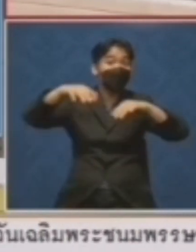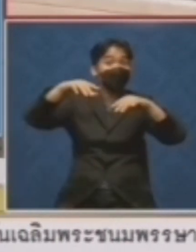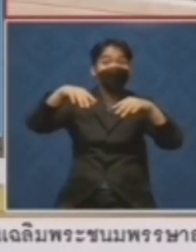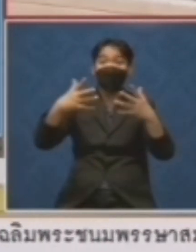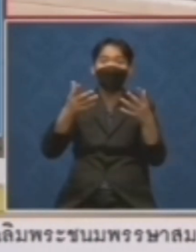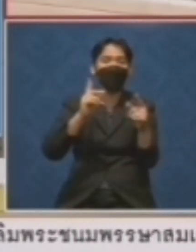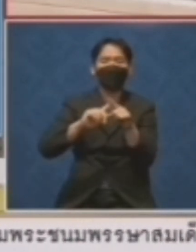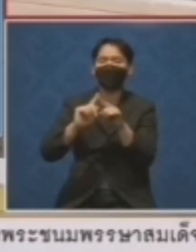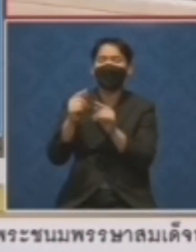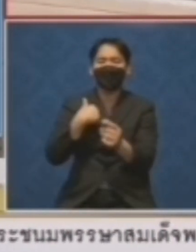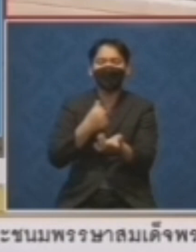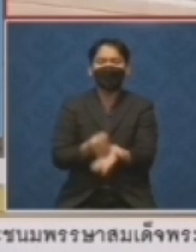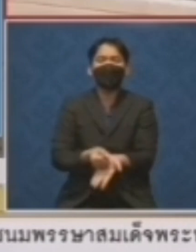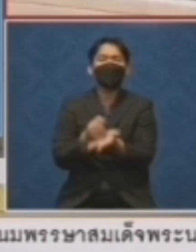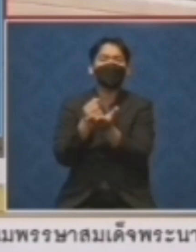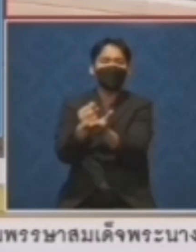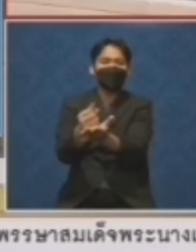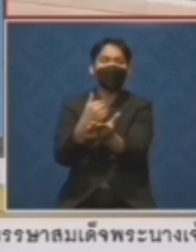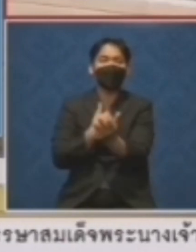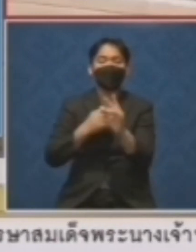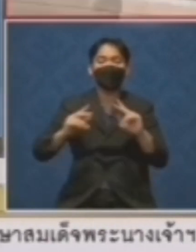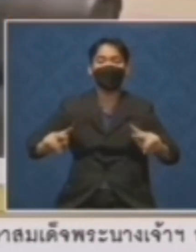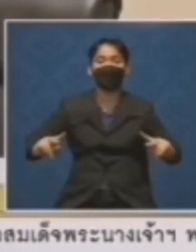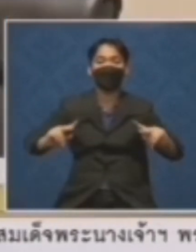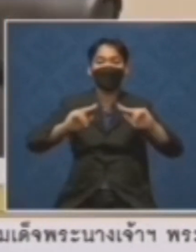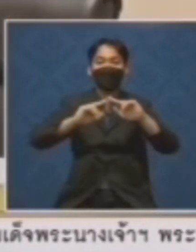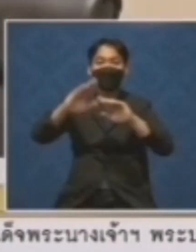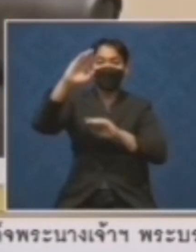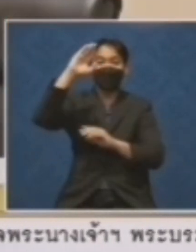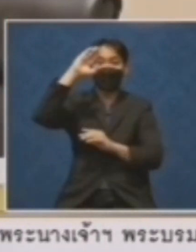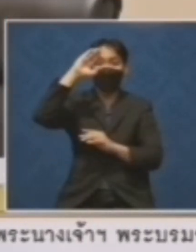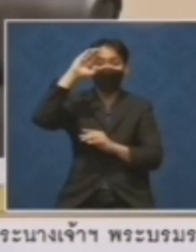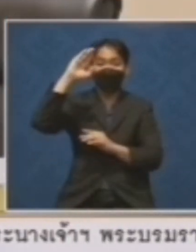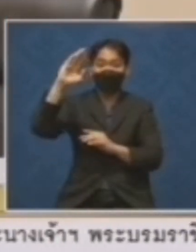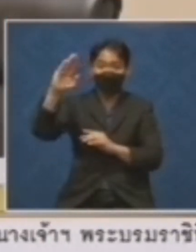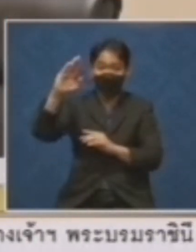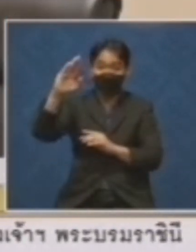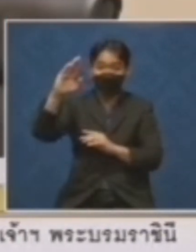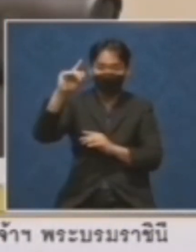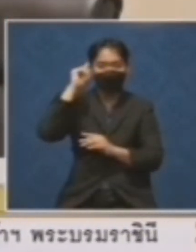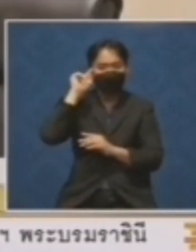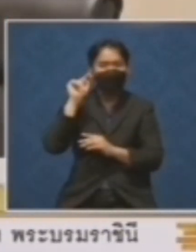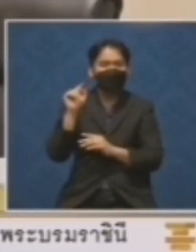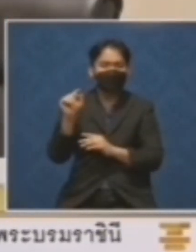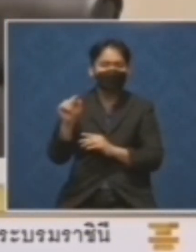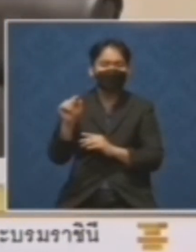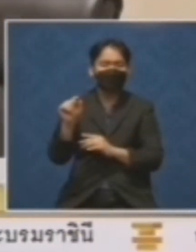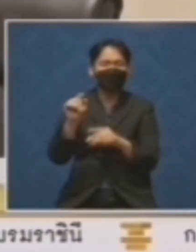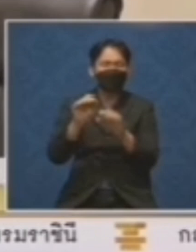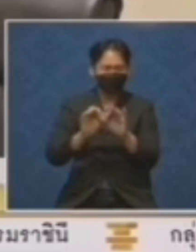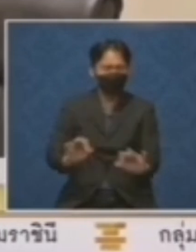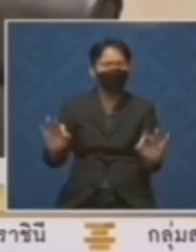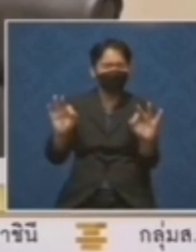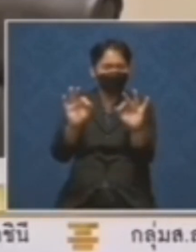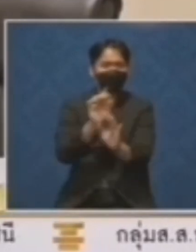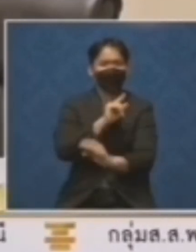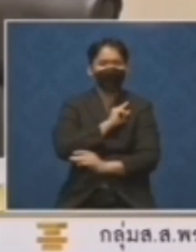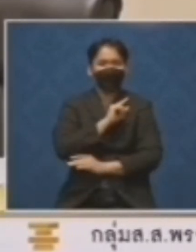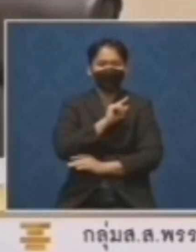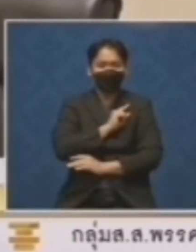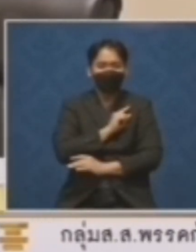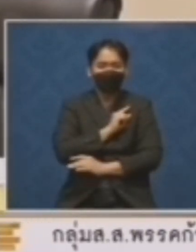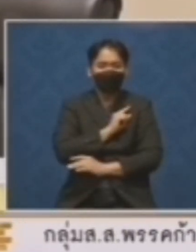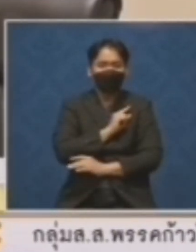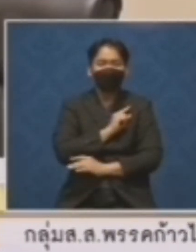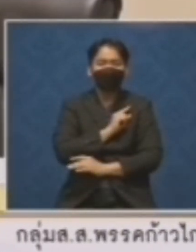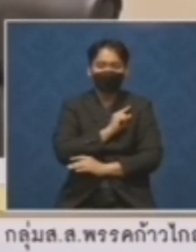ไปยังท่านสมาชิกว่ากระทรวงกลาโหมเองให้ความสำคัญในการปฏิบัติภารกิจตามหน้าที่ความรับผิดชอบต